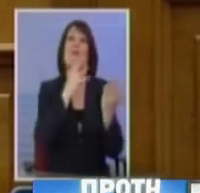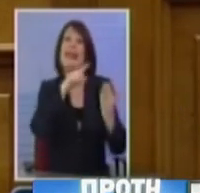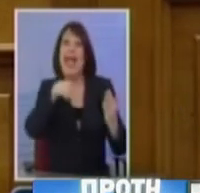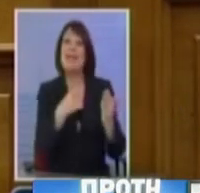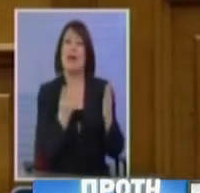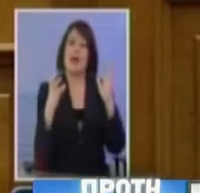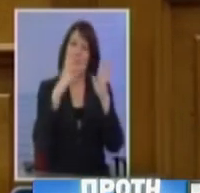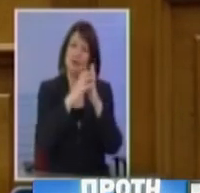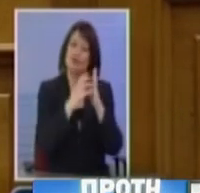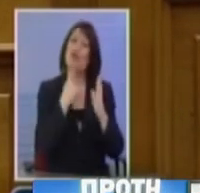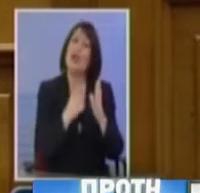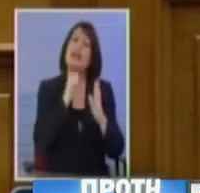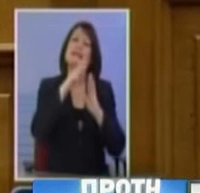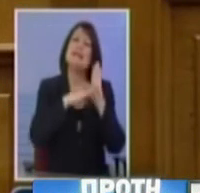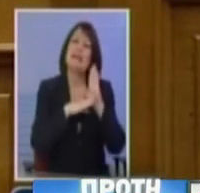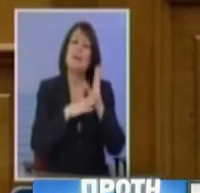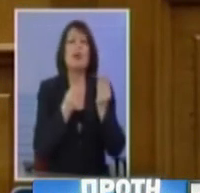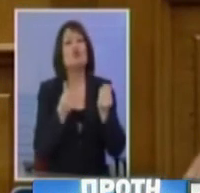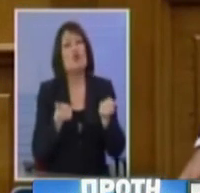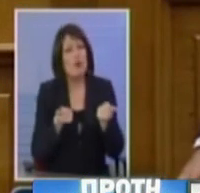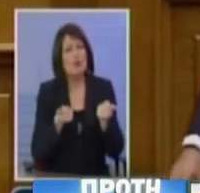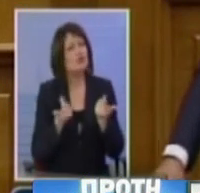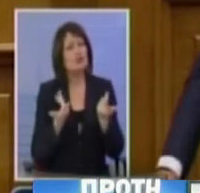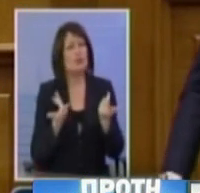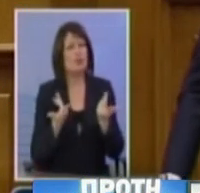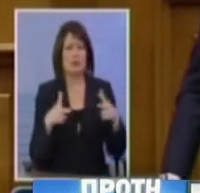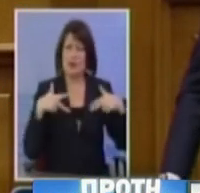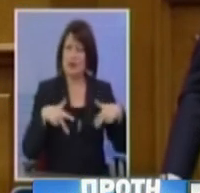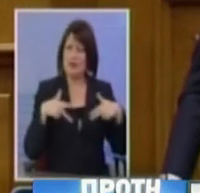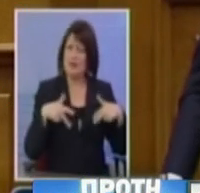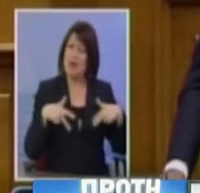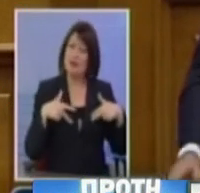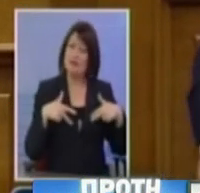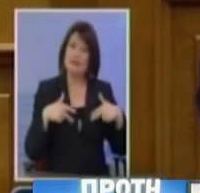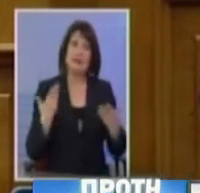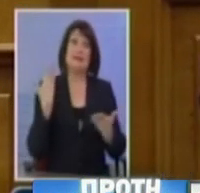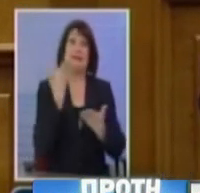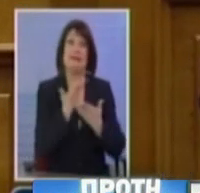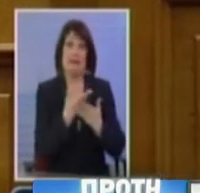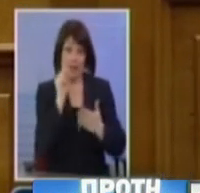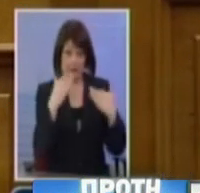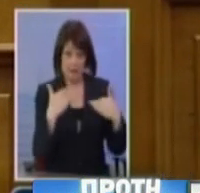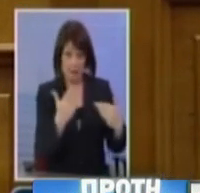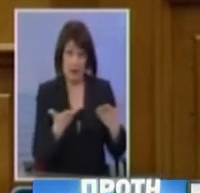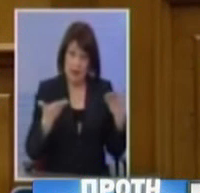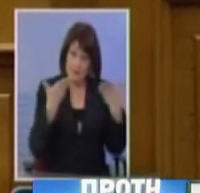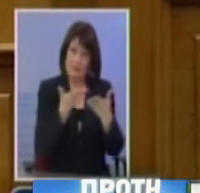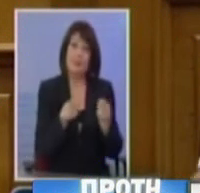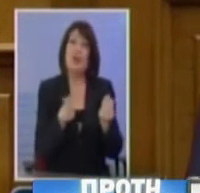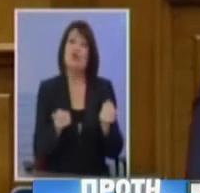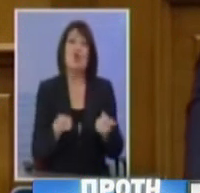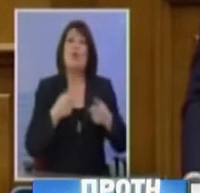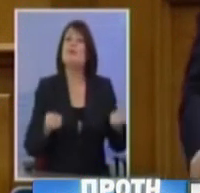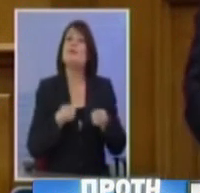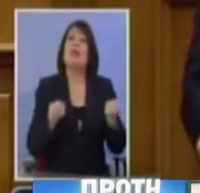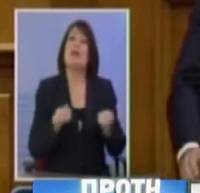ακροδεξιό πρόταγμα ή αποτελεί μια απέτηση της κοινωνίας απέναντι στο συνταγματικά και δημοκρατικά οργανωμένο κράτος. Και πρόσθεσε